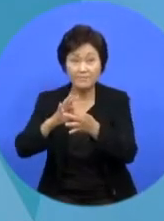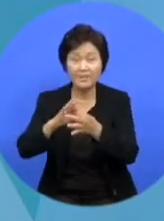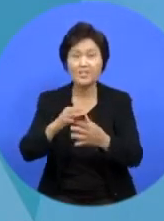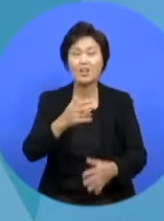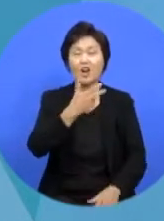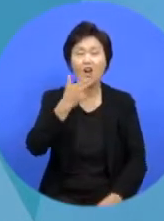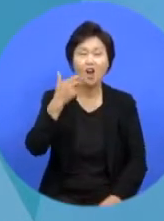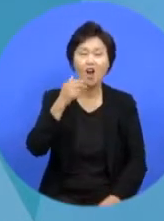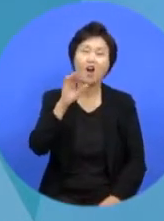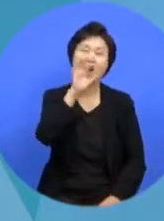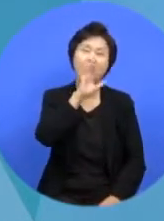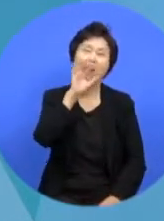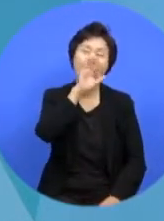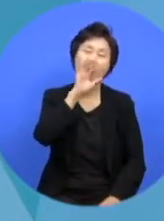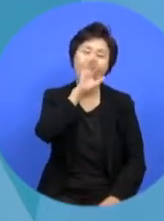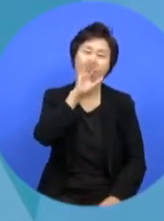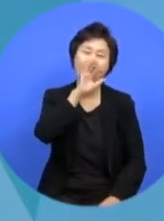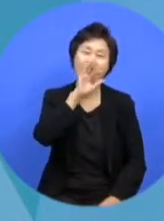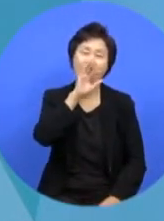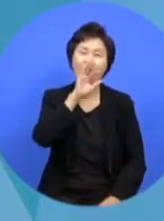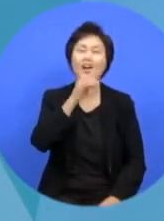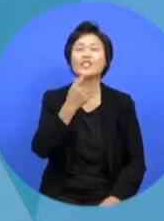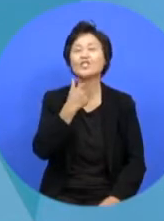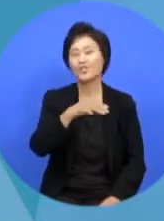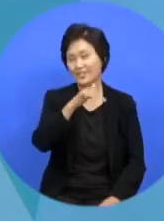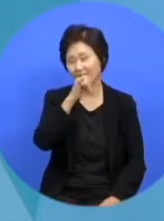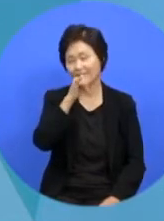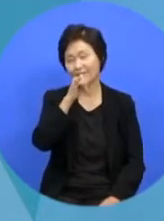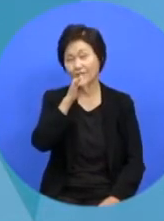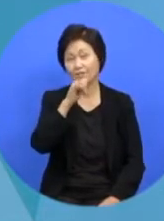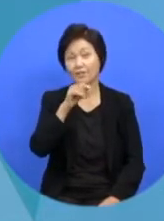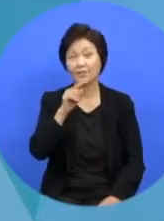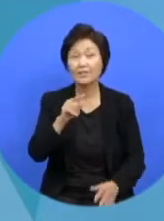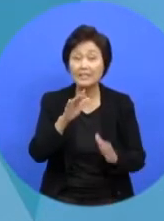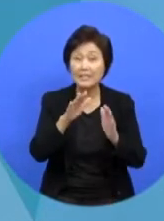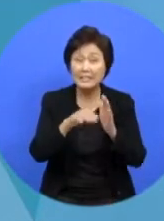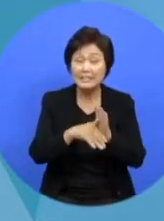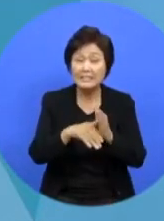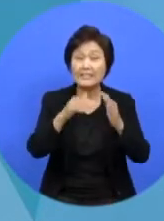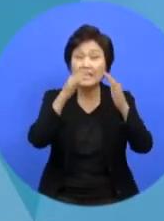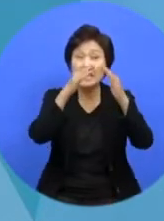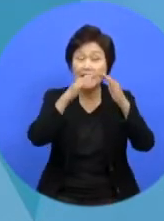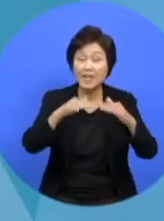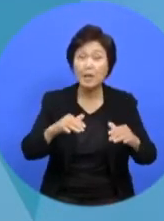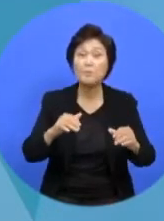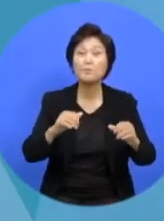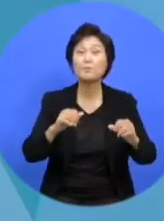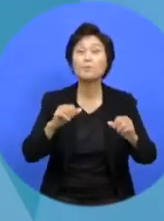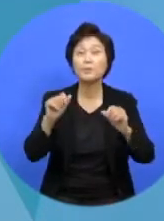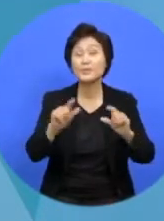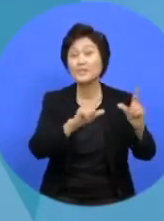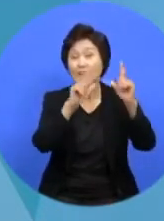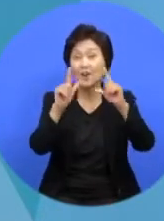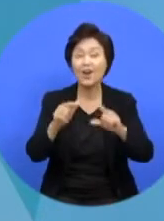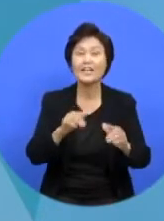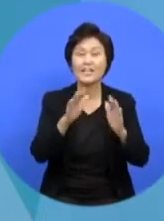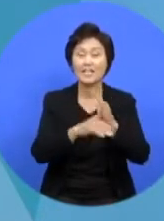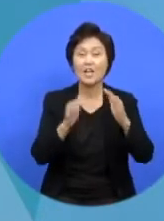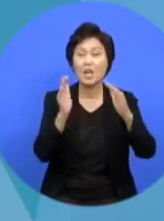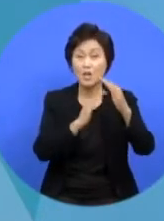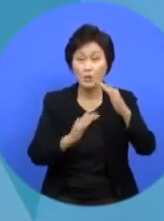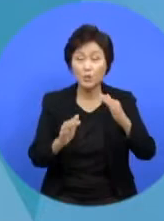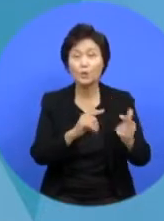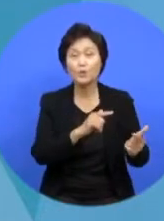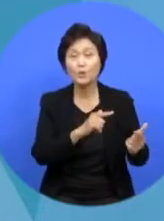아, 캠프를? 네. 네. 그게 한동안 유행이었어요. 그런데 이제 그때 캠프할 때 저희는 성도 가정을 무료로다가